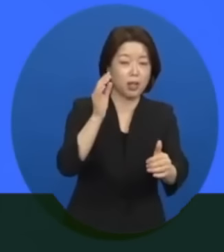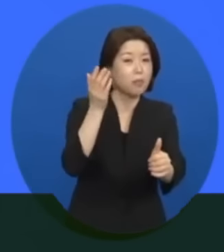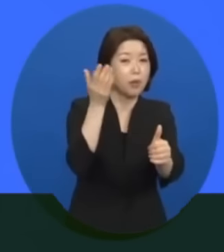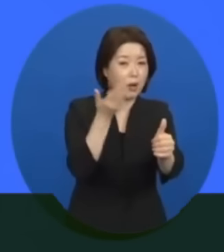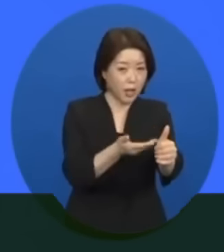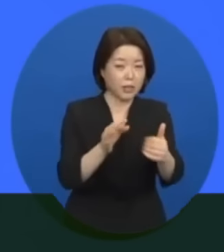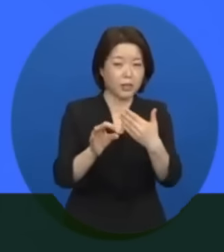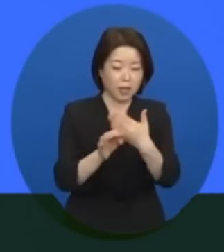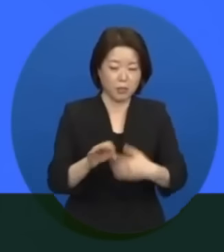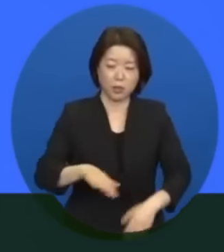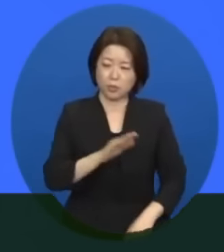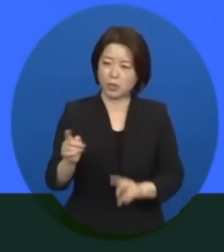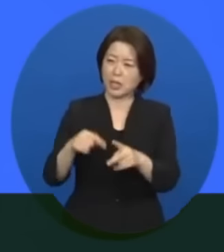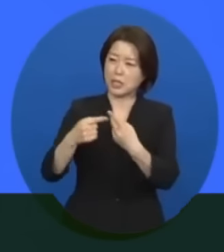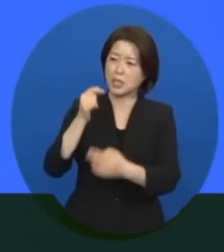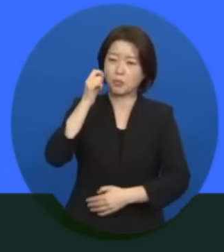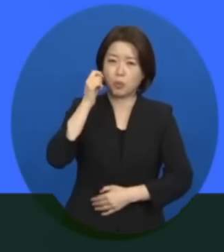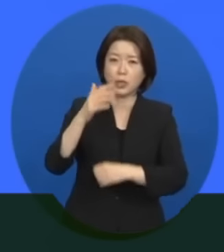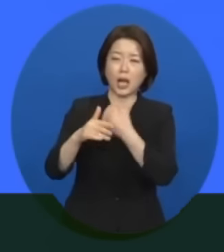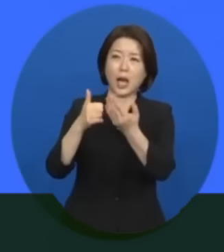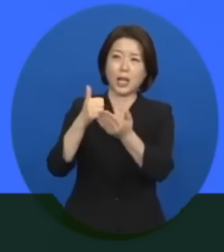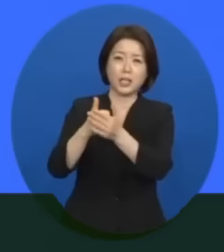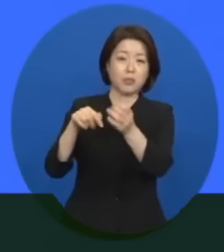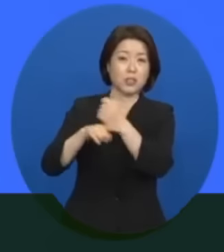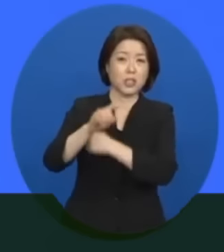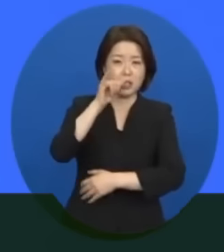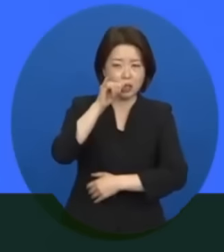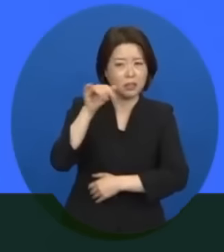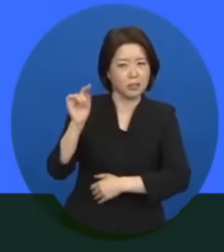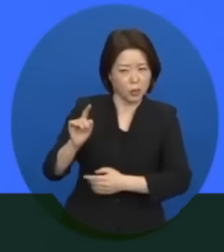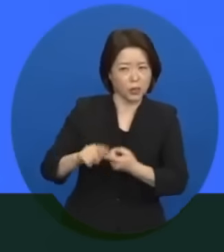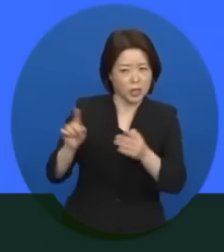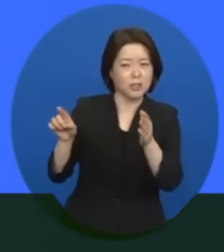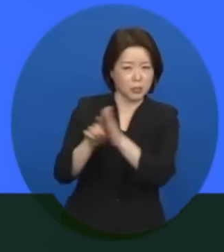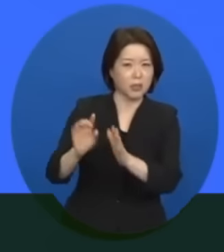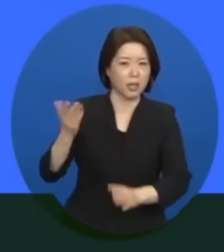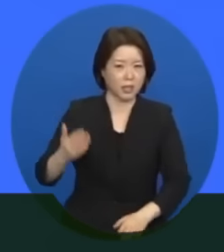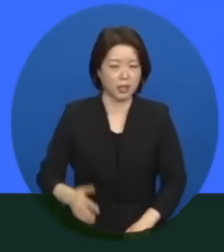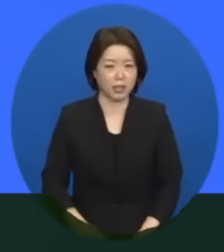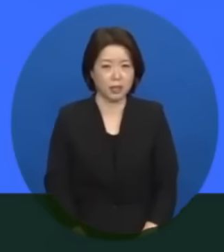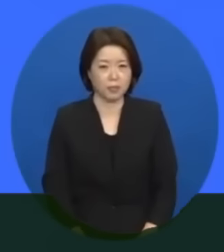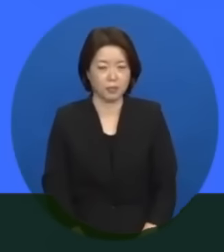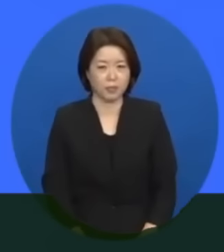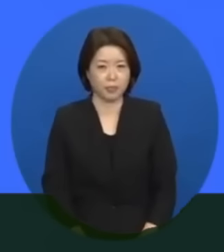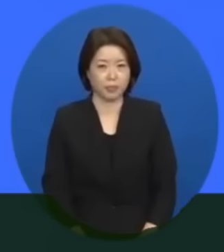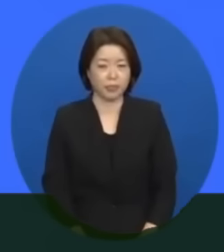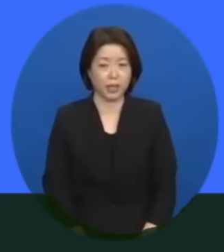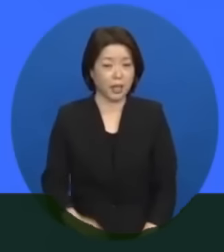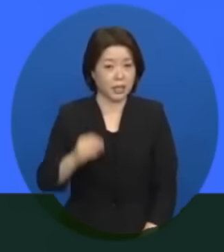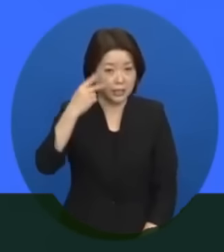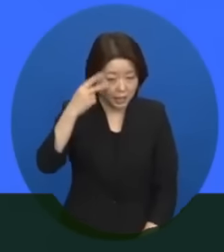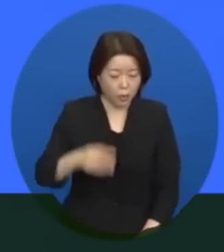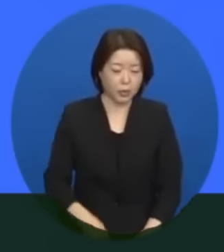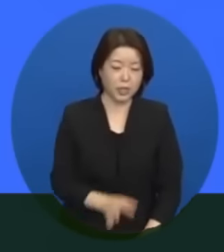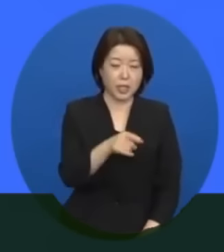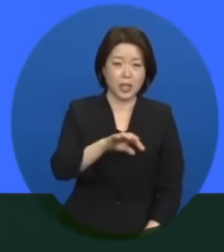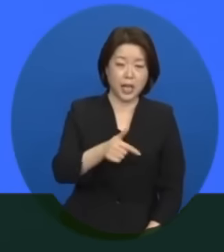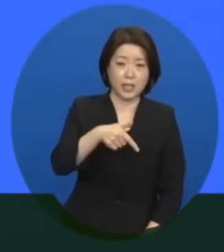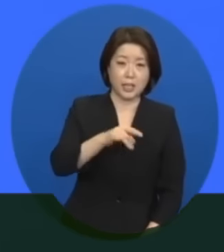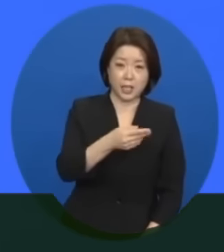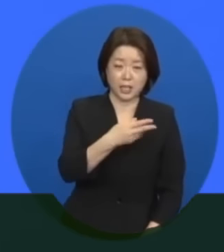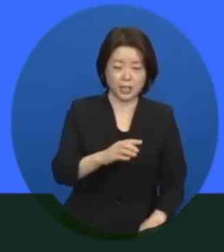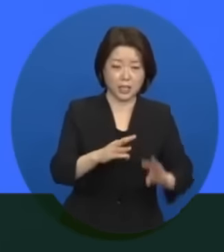못하는 하나님의 뜻이 있음을 신뢰했다는 거예요 다윗이 사울의 피해게 광야로 도망을 갑니다 왕이 되기